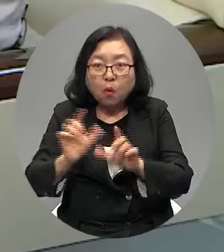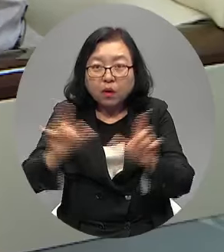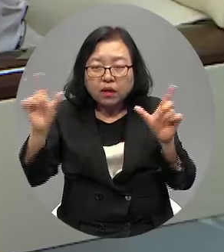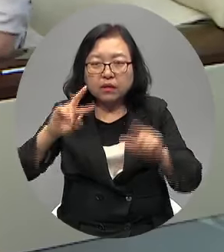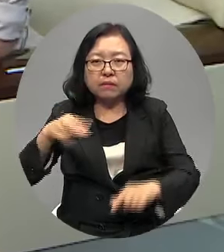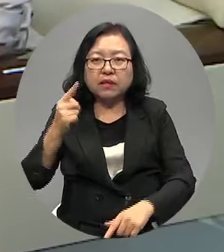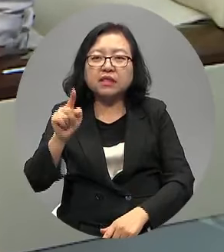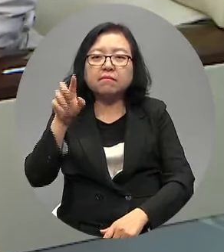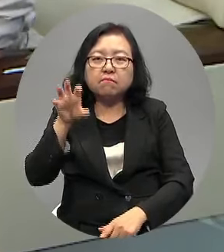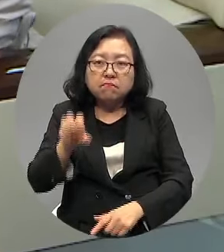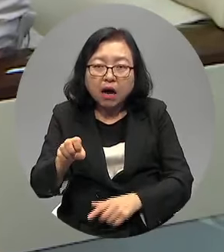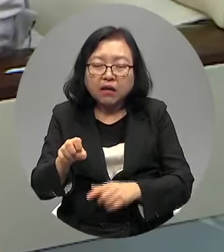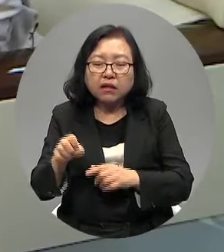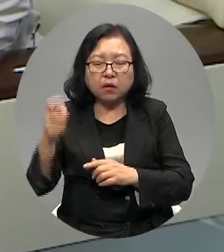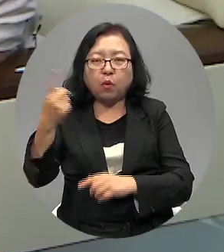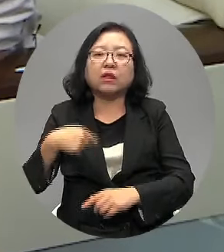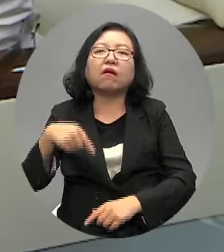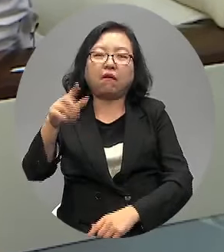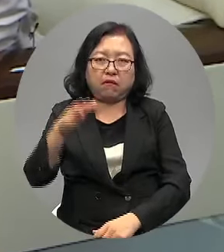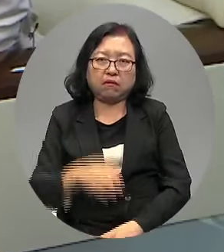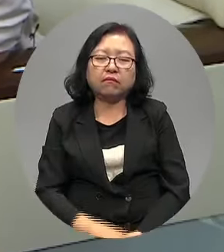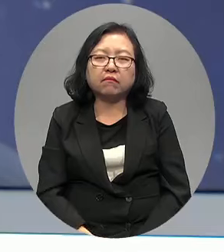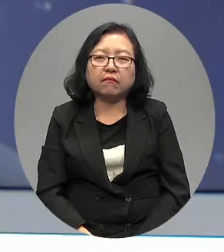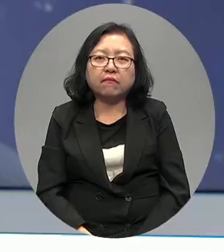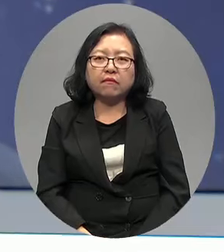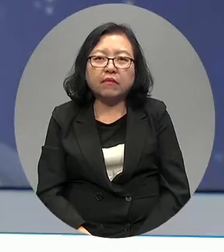명에 다녀갔습니다.